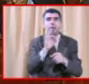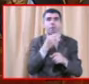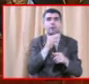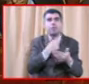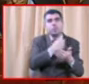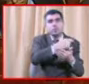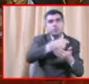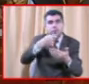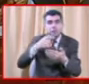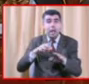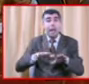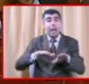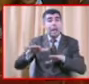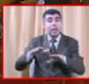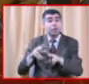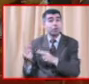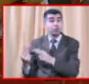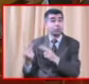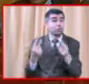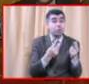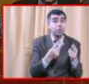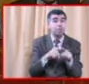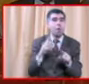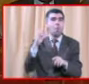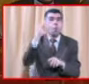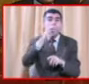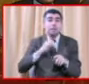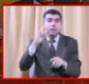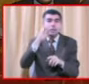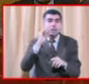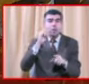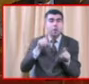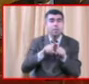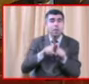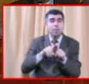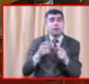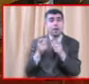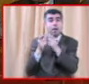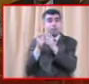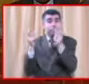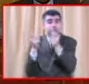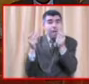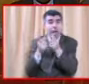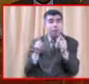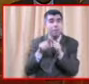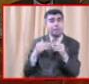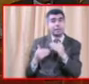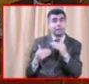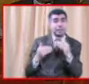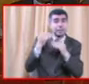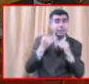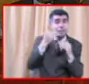من أكادير إلى ورزازات، إعفاء يعني بالنسبة للنقل، النقل كيتزاد عليهم